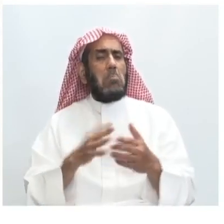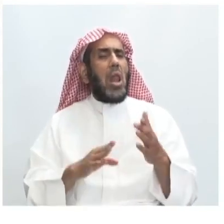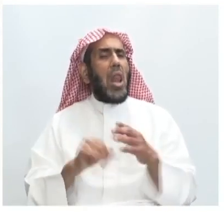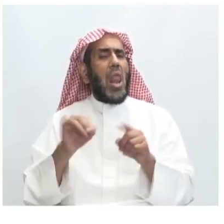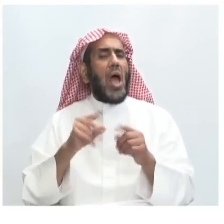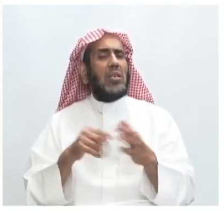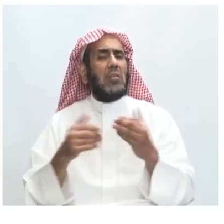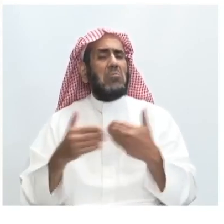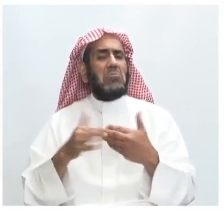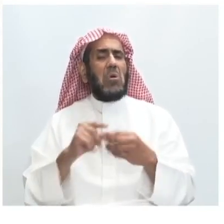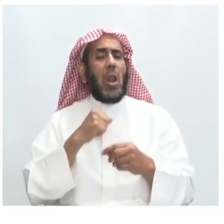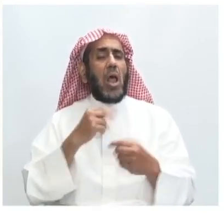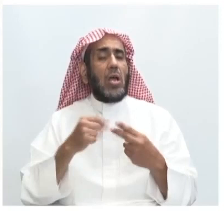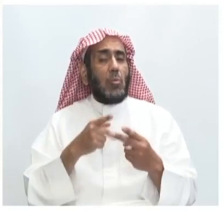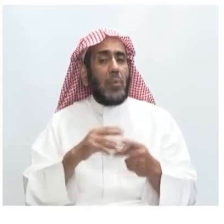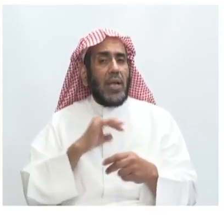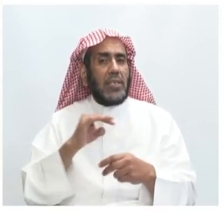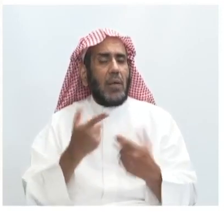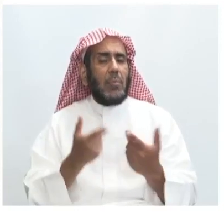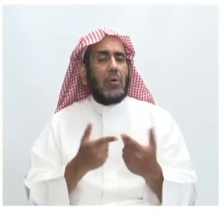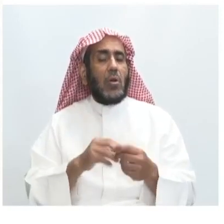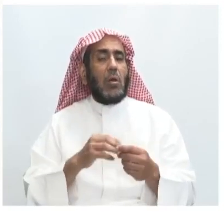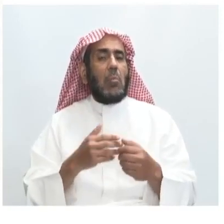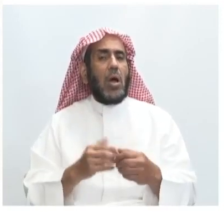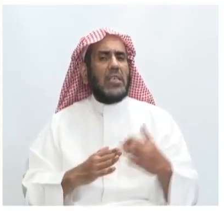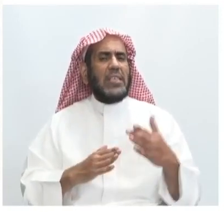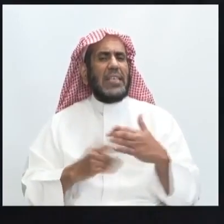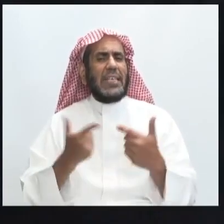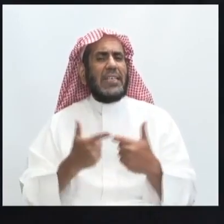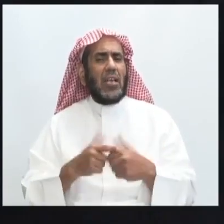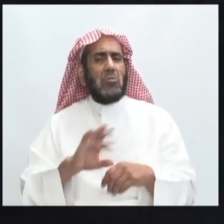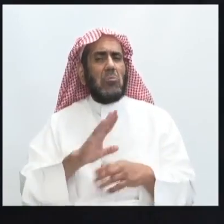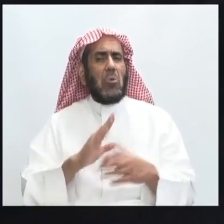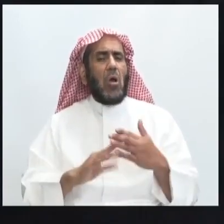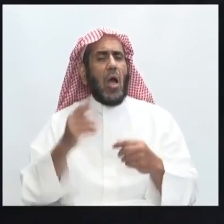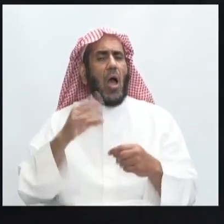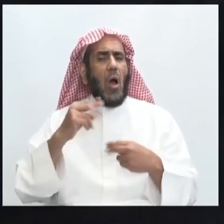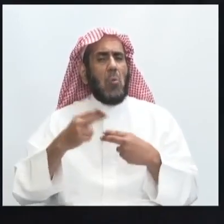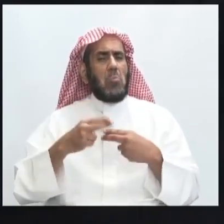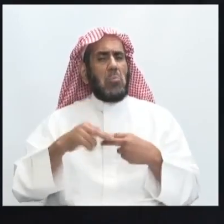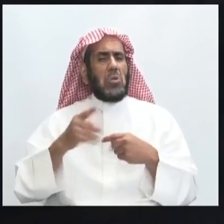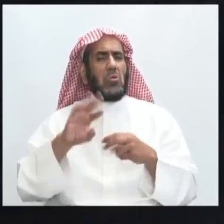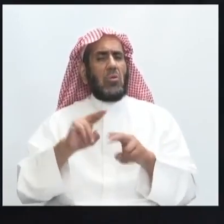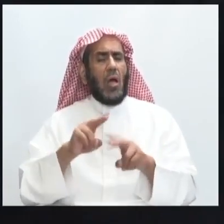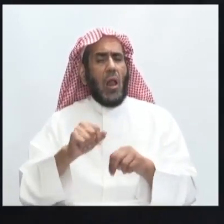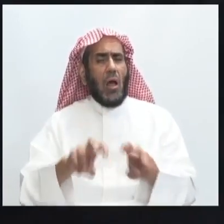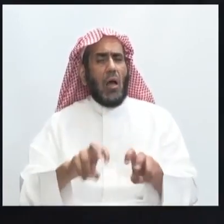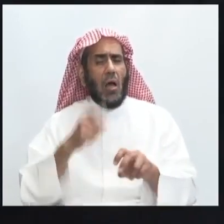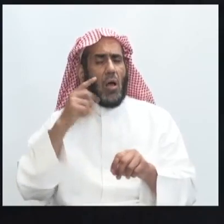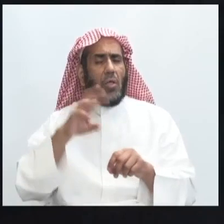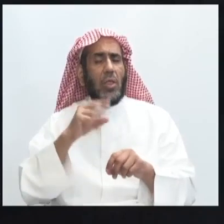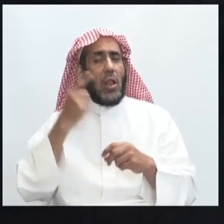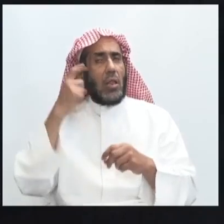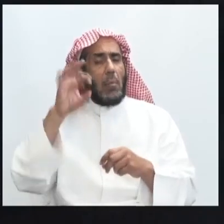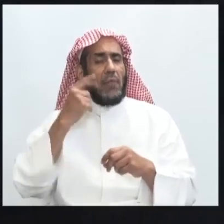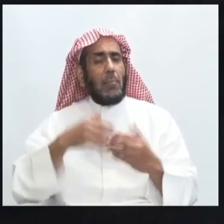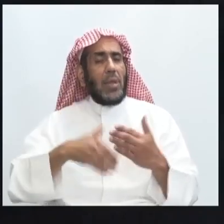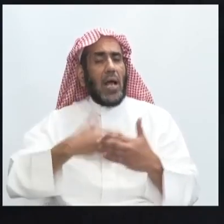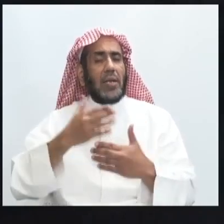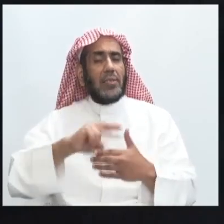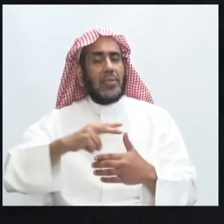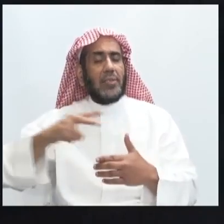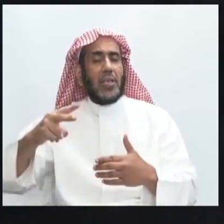لك هذه القصه هو لا يطلب منك اجابه وانما يعترض على التلخيص او طريقه طريقه التلخيص فخرج اللي طلب الفهم الى شيء